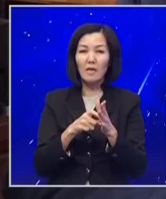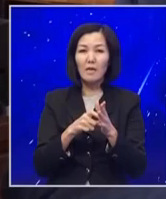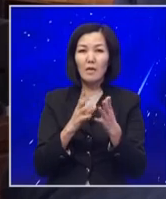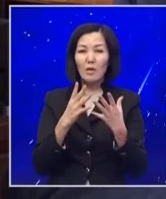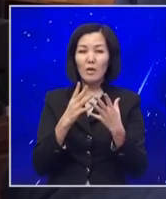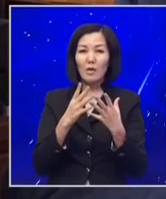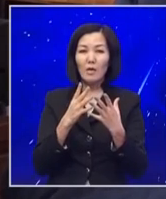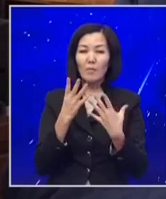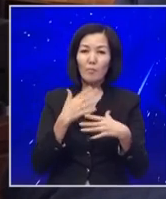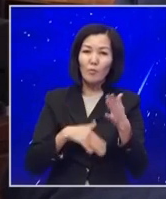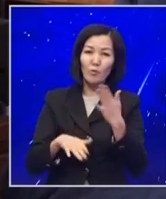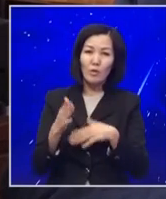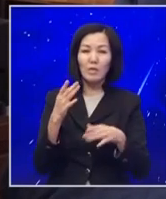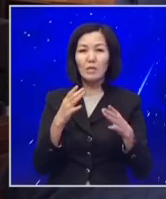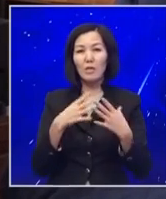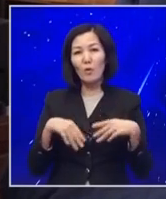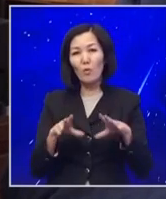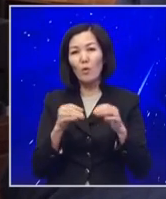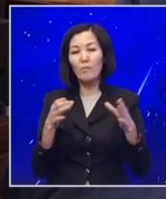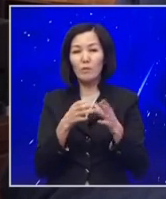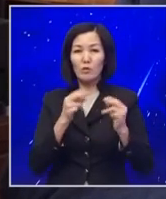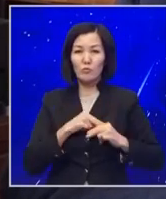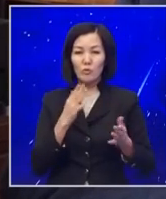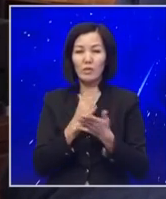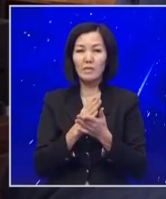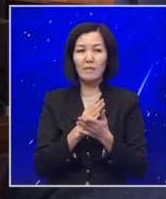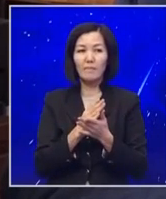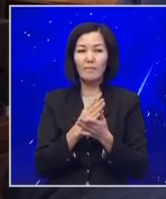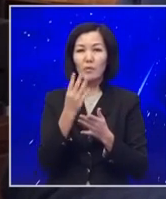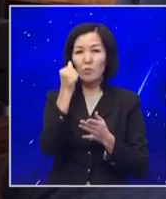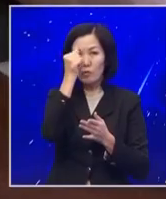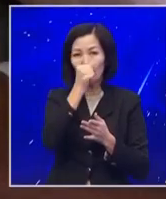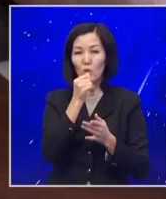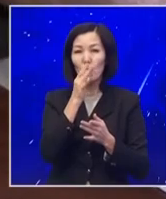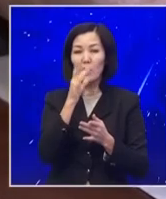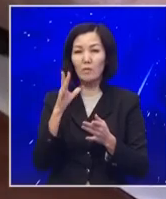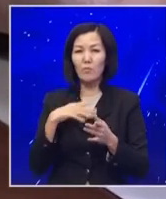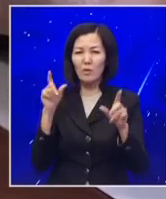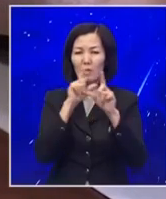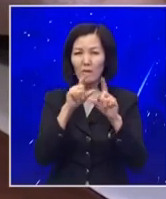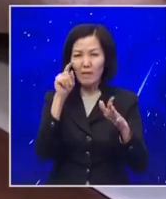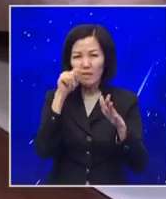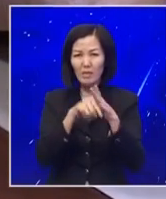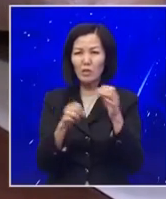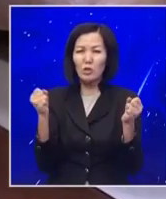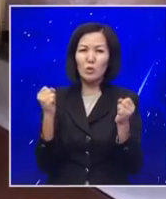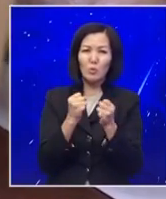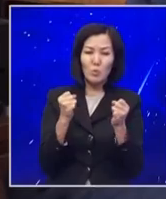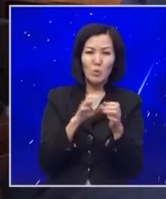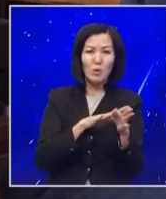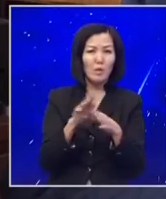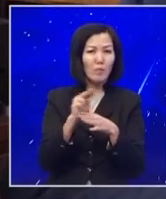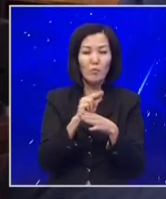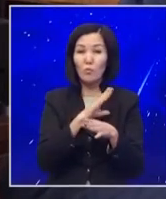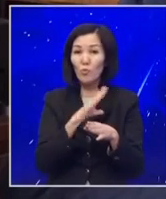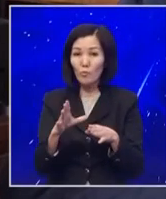қоғамында жұмыс жасадым. Міне, 34 жыл болды. Ғимаратымыз жұмат көрінмеген содан